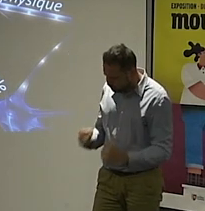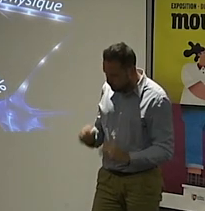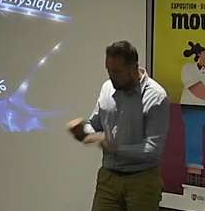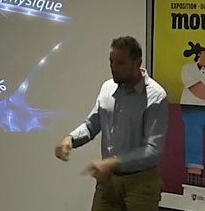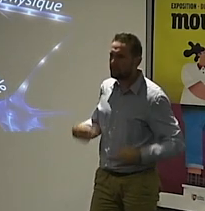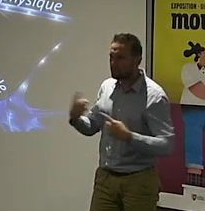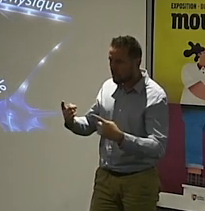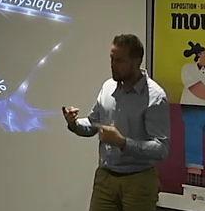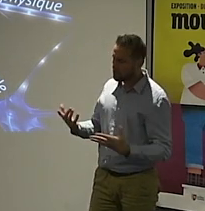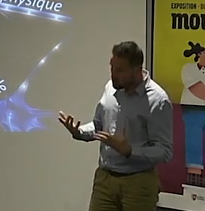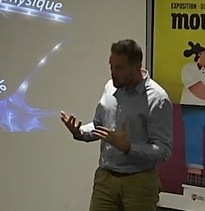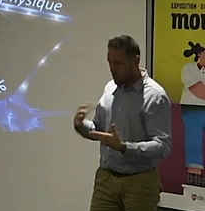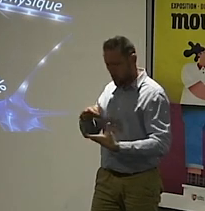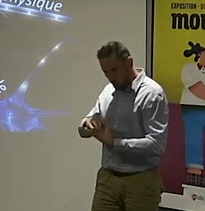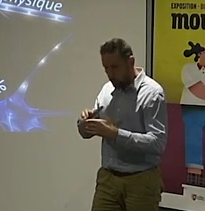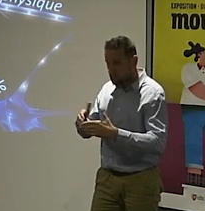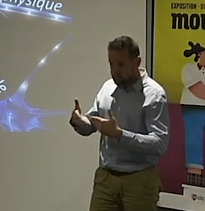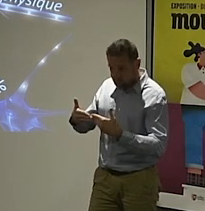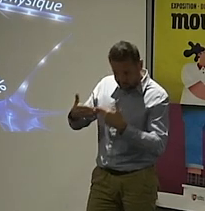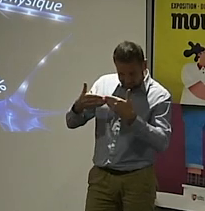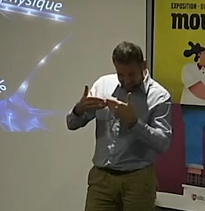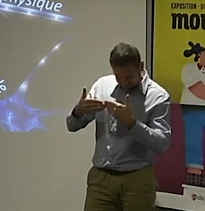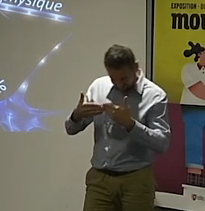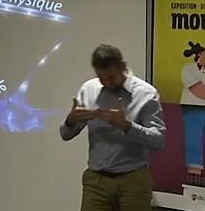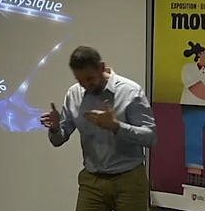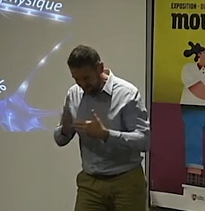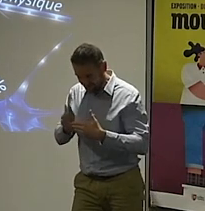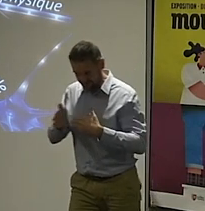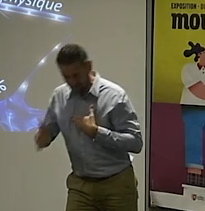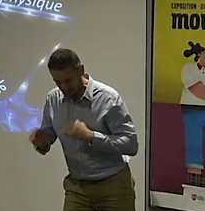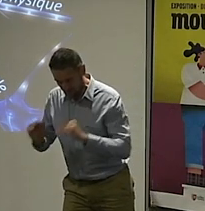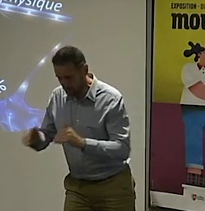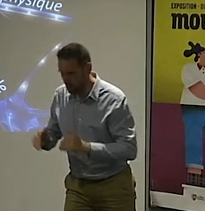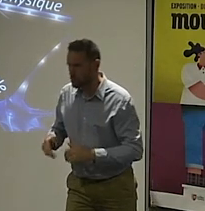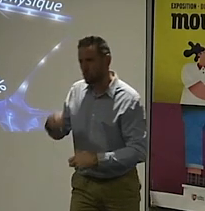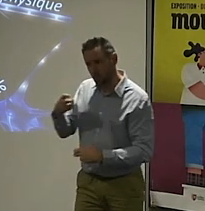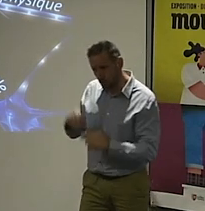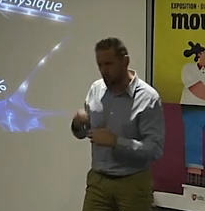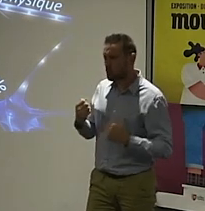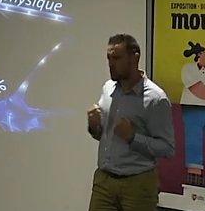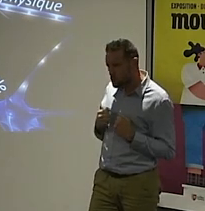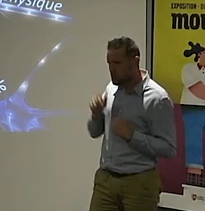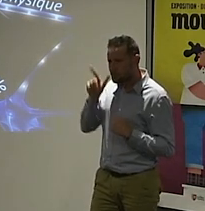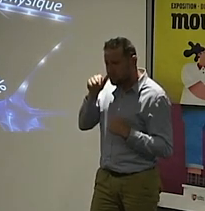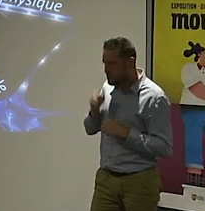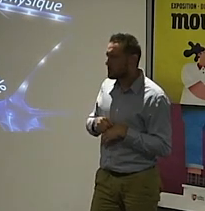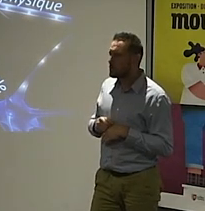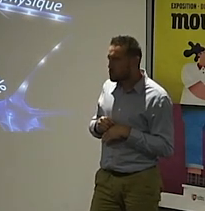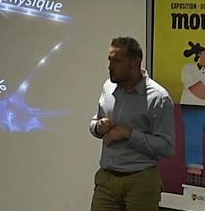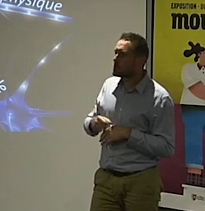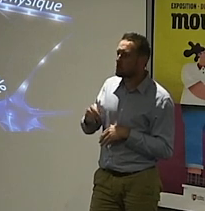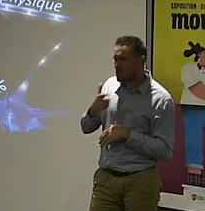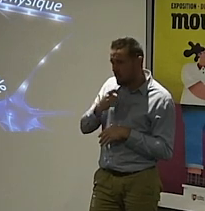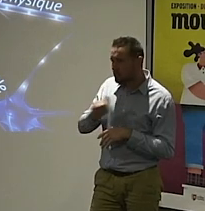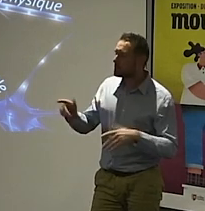compliqué. Pousser la porte du bonheur du GEM, c'est compliqué. c'est compliqué. Je comprends les personnes qui viennent chez